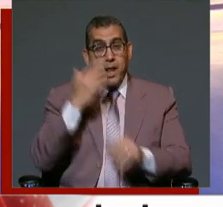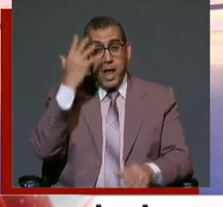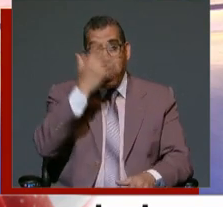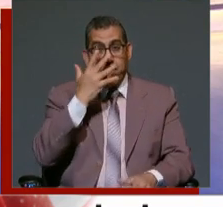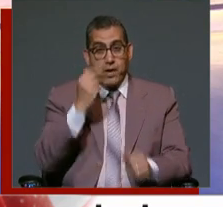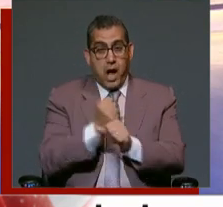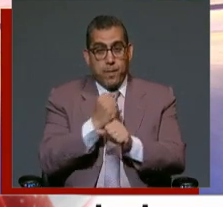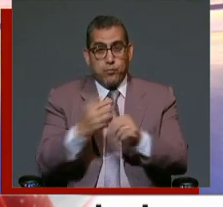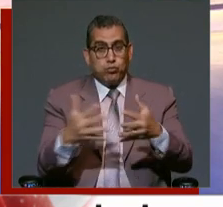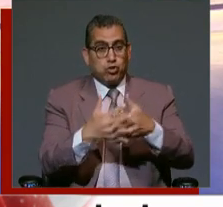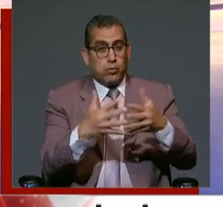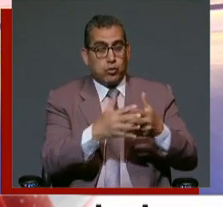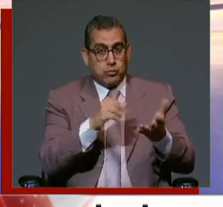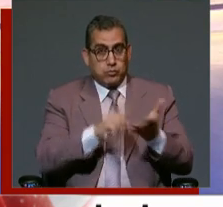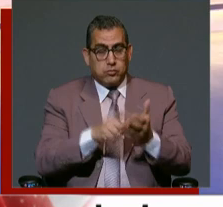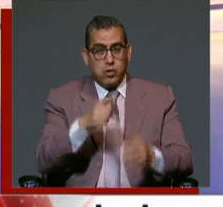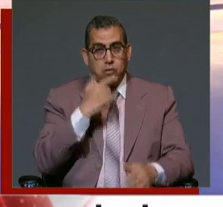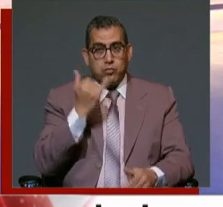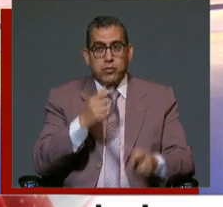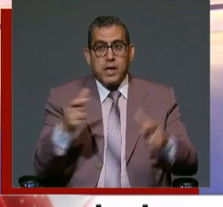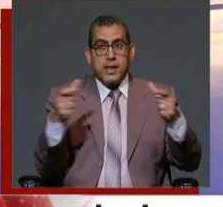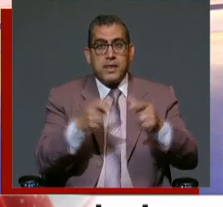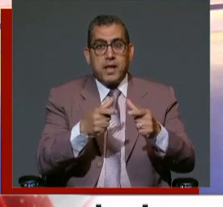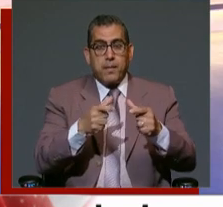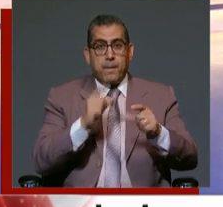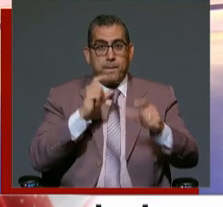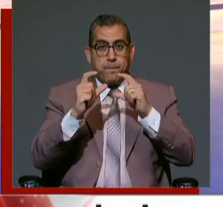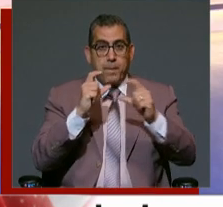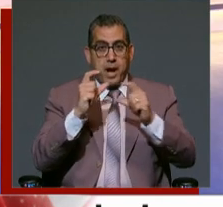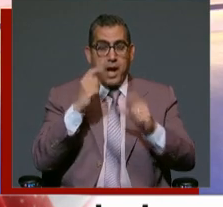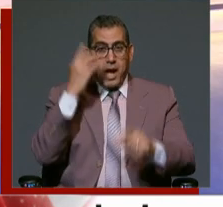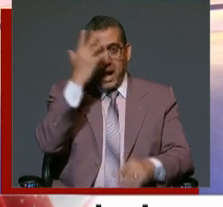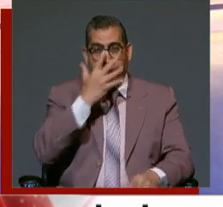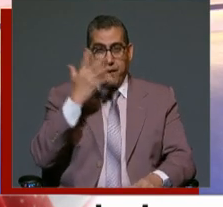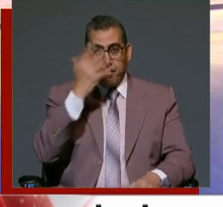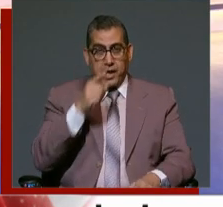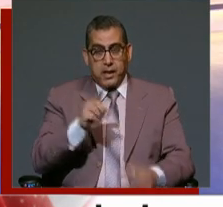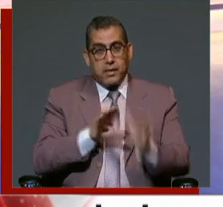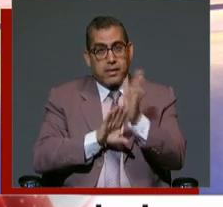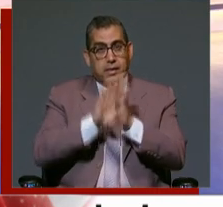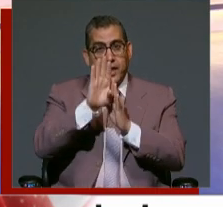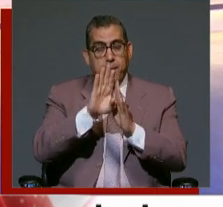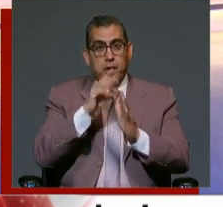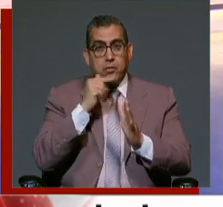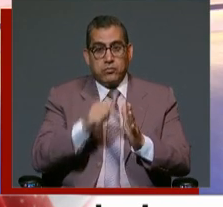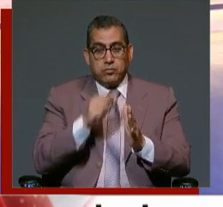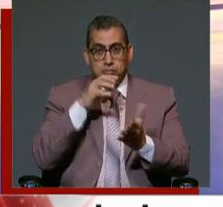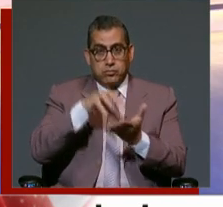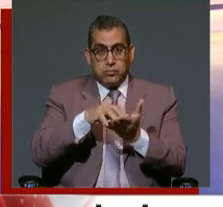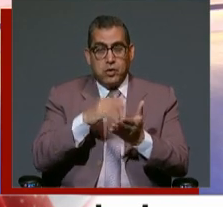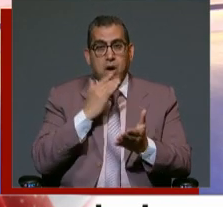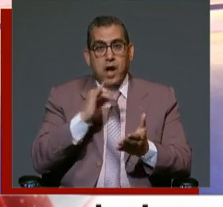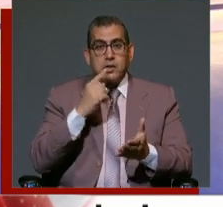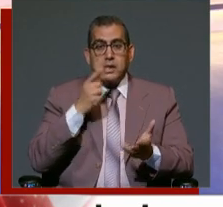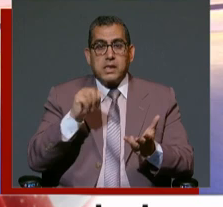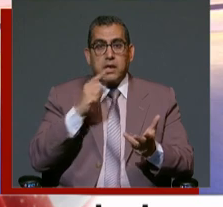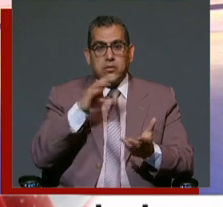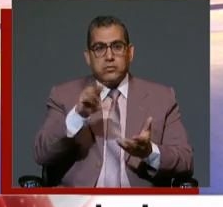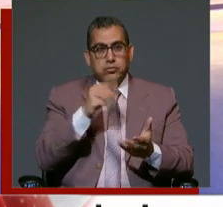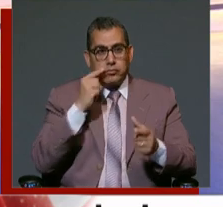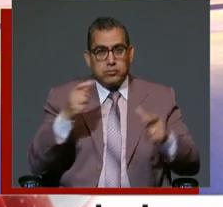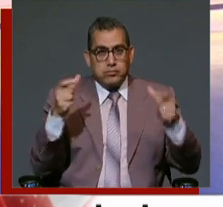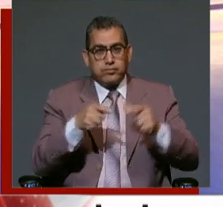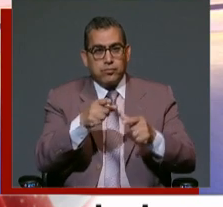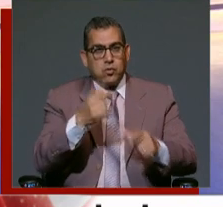وهذا عمل مهم للغاية. اجتماعات البنك الإفريقي للتنمية التي تعقد كل عام تكتسب هذه الدورة